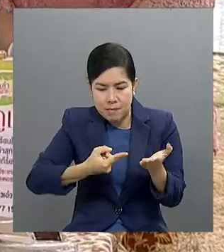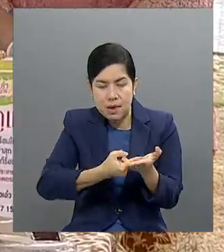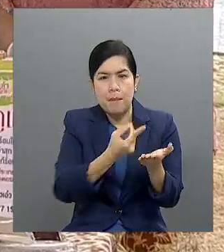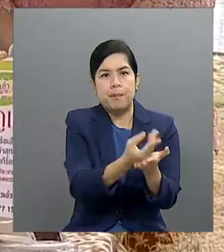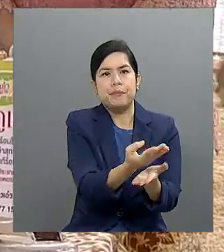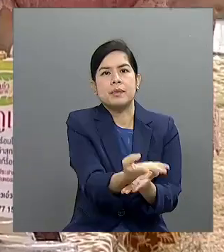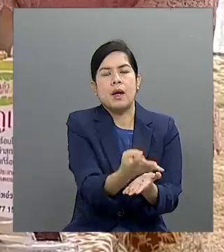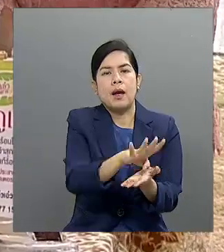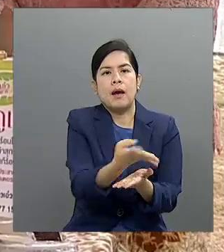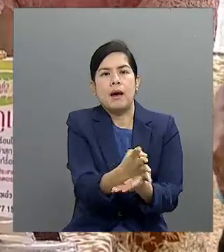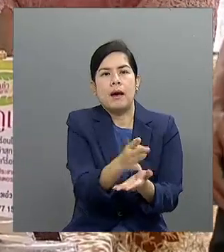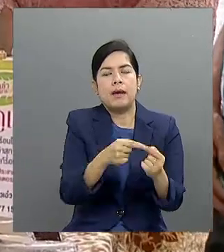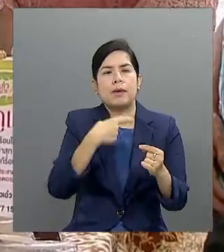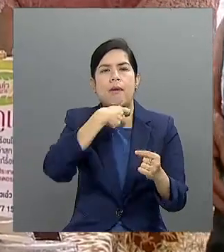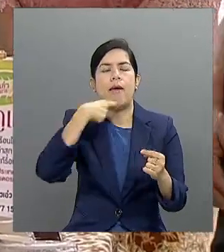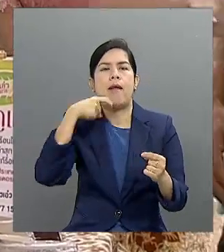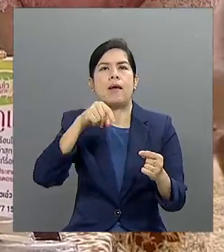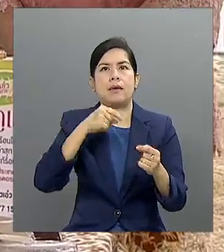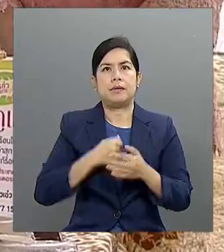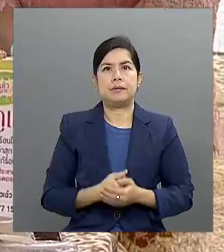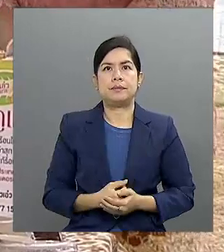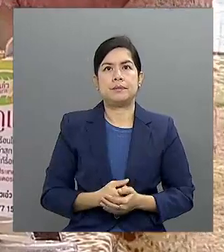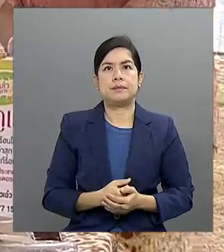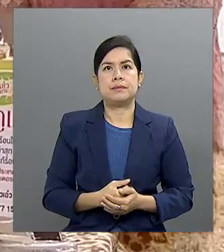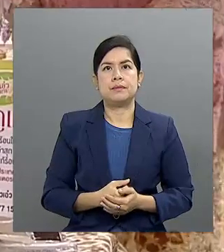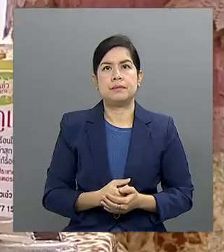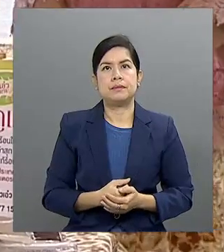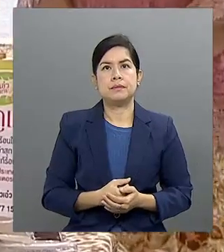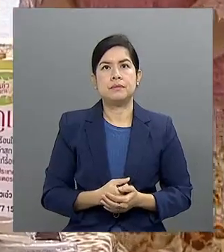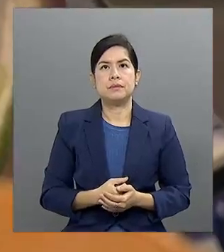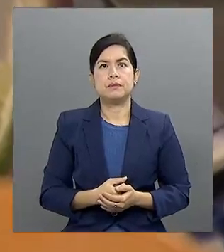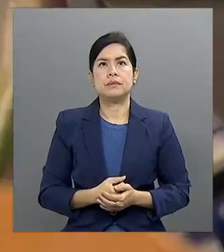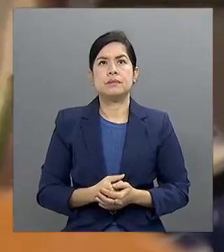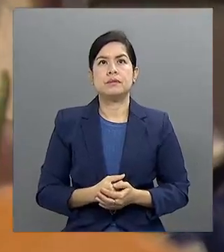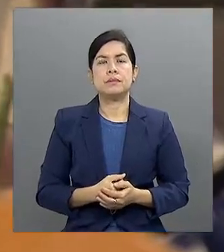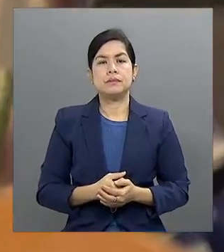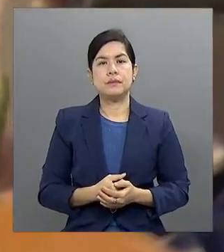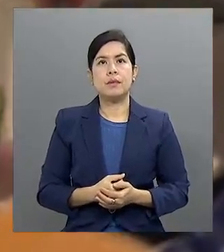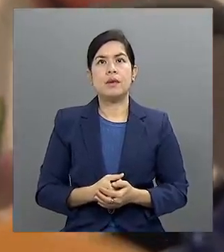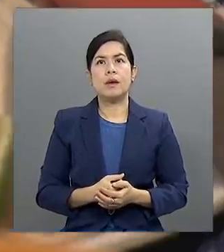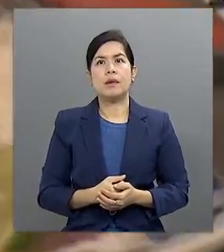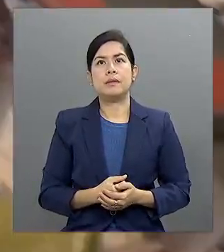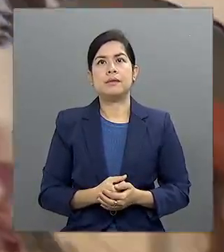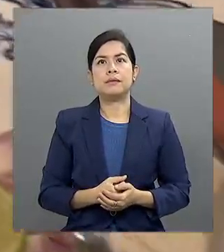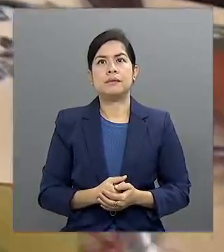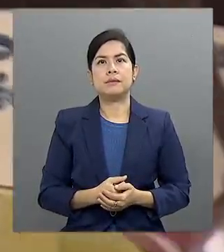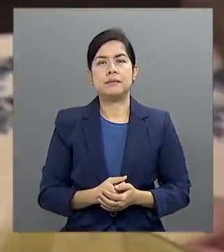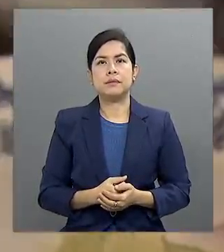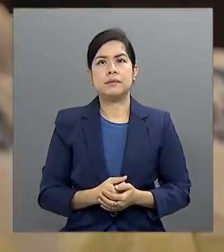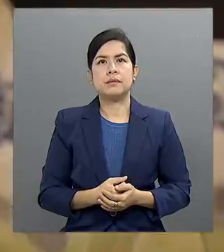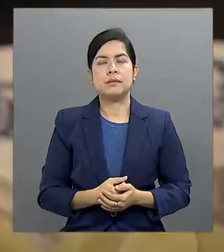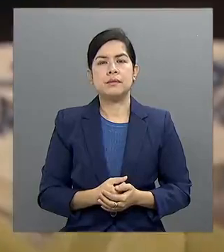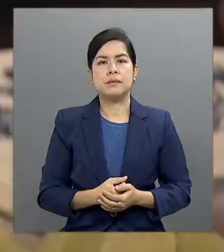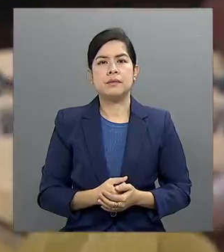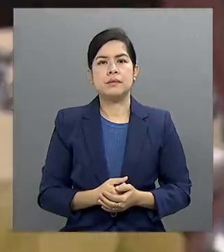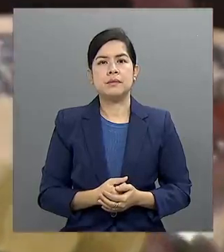เรียกกุ้งเสียบ ใช่ใช่เขาไปเสียบใส่ไม ้ ค ่ ะแต่วันนี้ไม่ได้เอามาร ู้สึกว่าผอ.ไม่ไว้ใจค่ะห่างออกไปประมาณเมตรนึง กระ